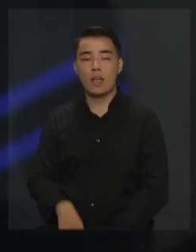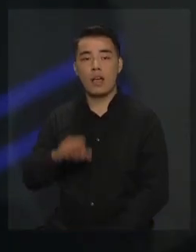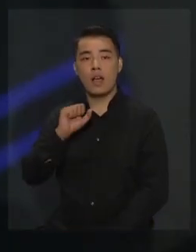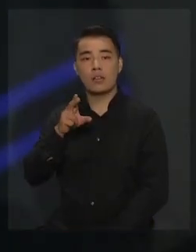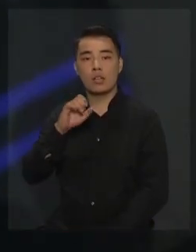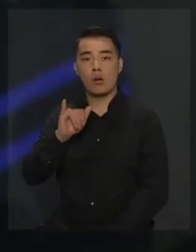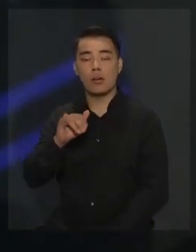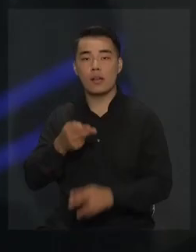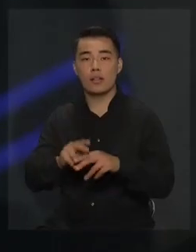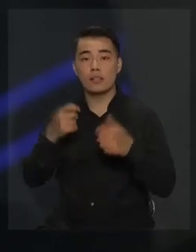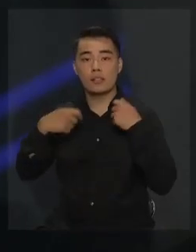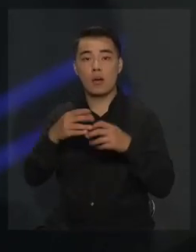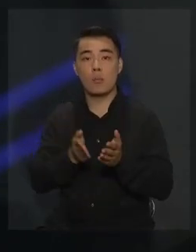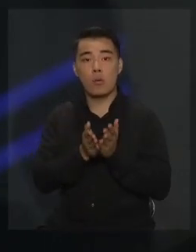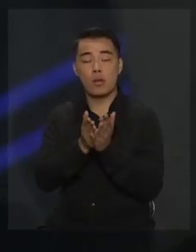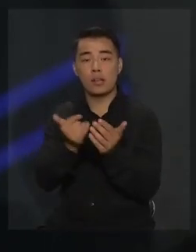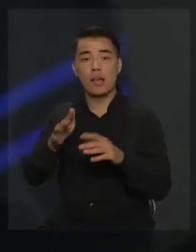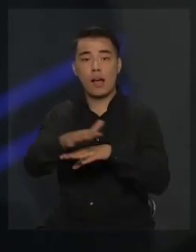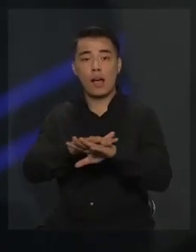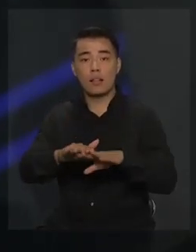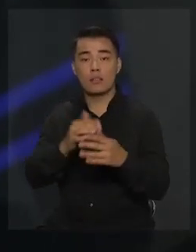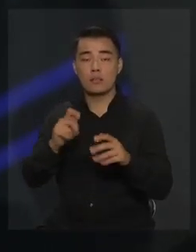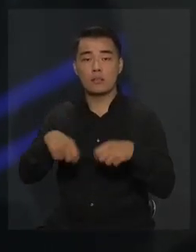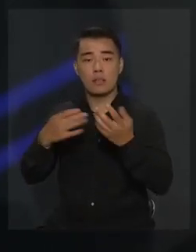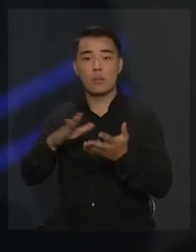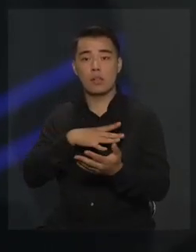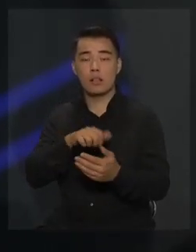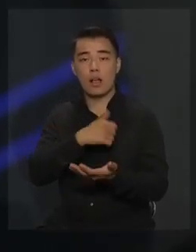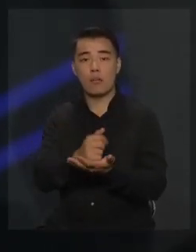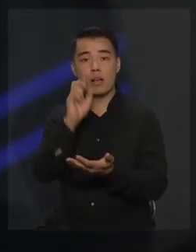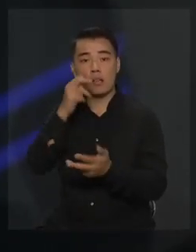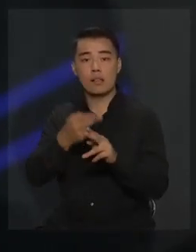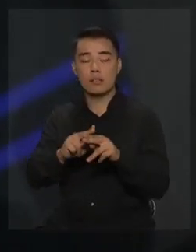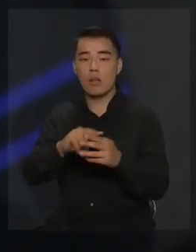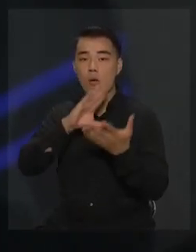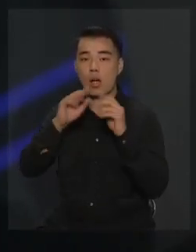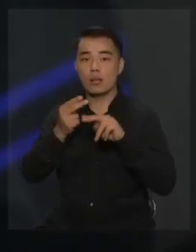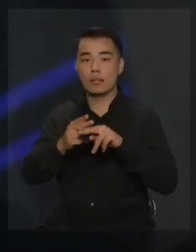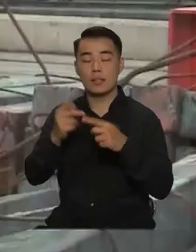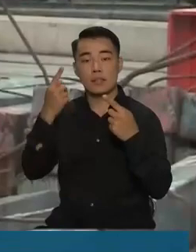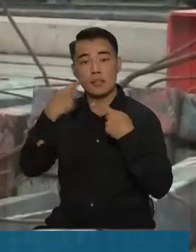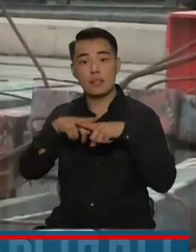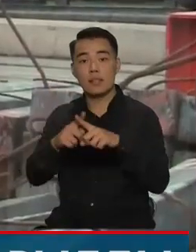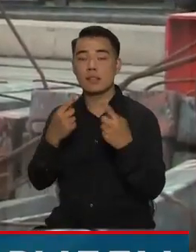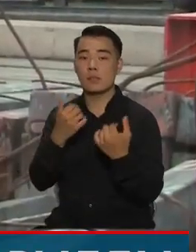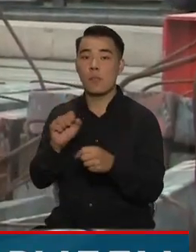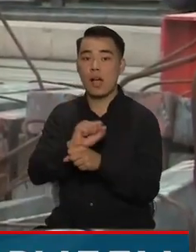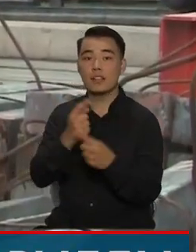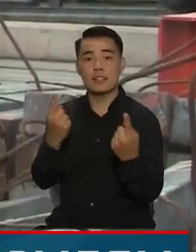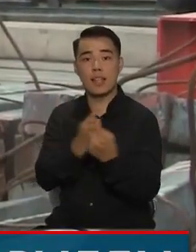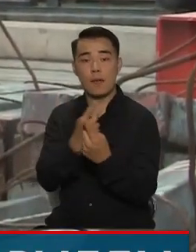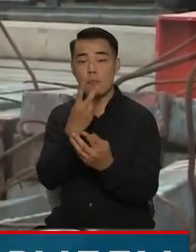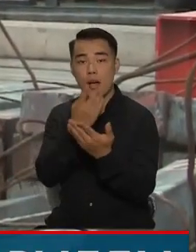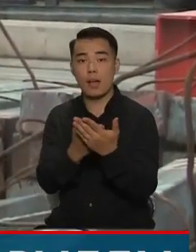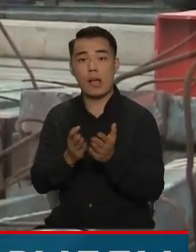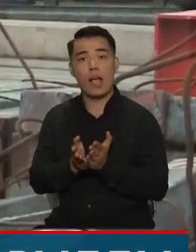Ақтау теңіз сауда порты қайтадан халықаралық мәртебеге ие болды. Мемлекет басшысы елдің көлік транзиттік әлеуетін дамытуды, қазақстандық теңіз